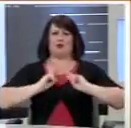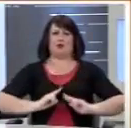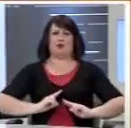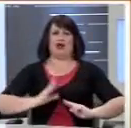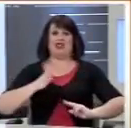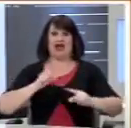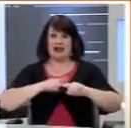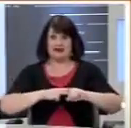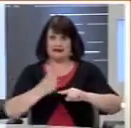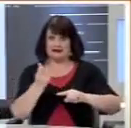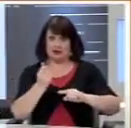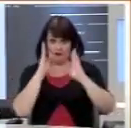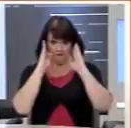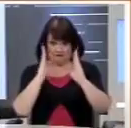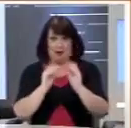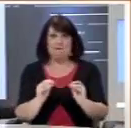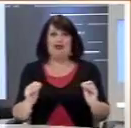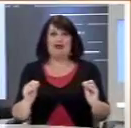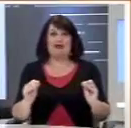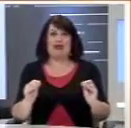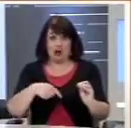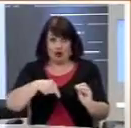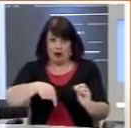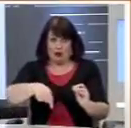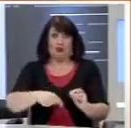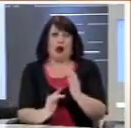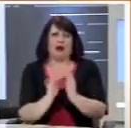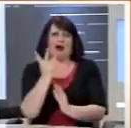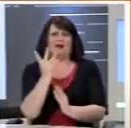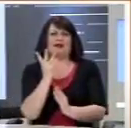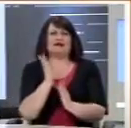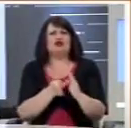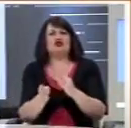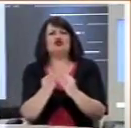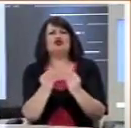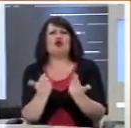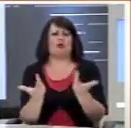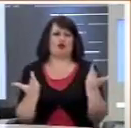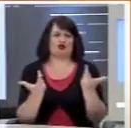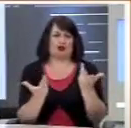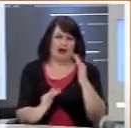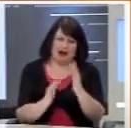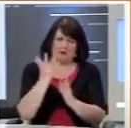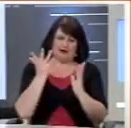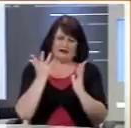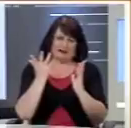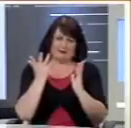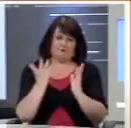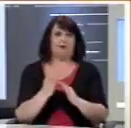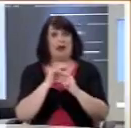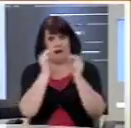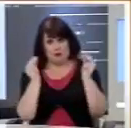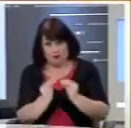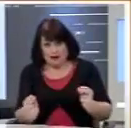δεν στοχεύεις η παιδεία να είναι άμεσα για την ανάπτυξη, αλλά έμεσα. Άρα νομίζω